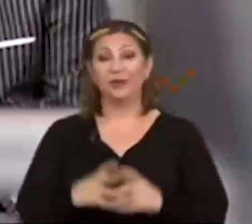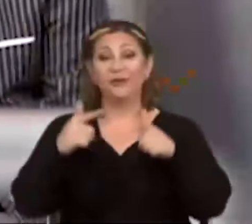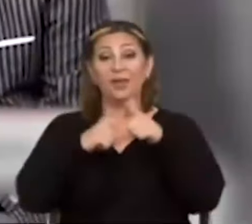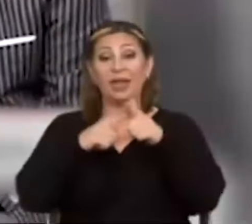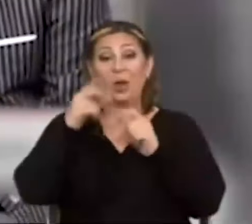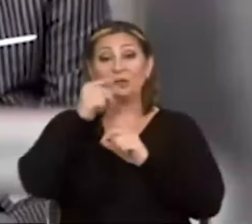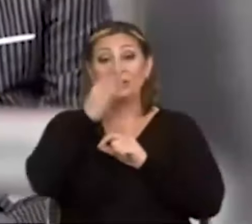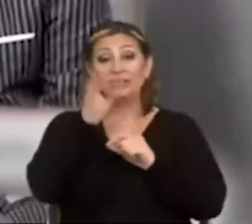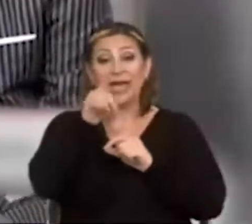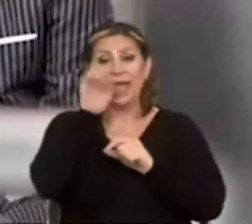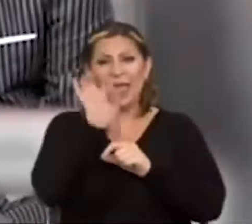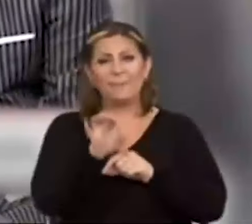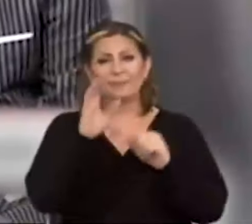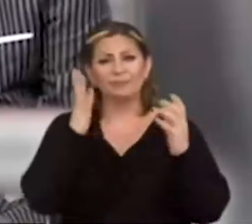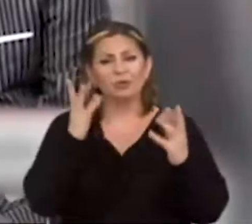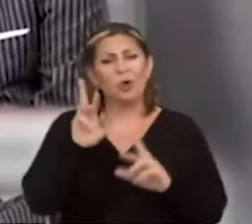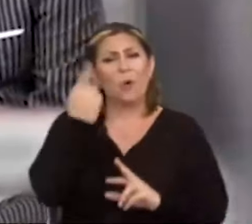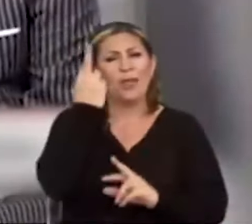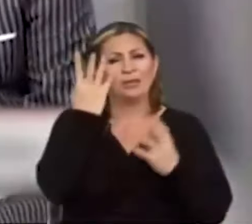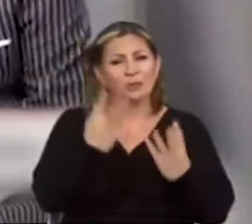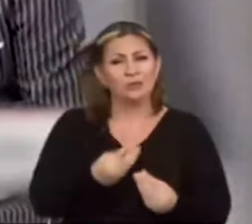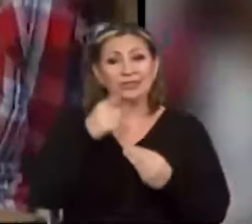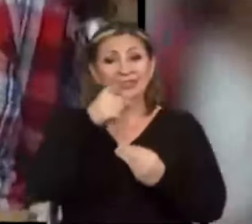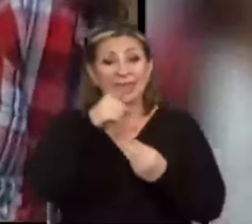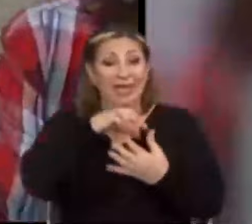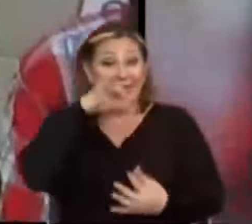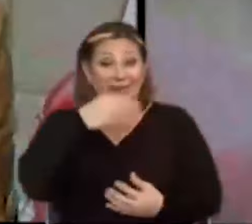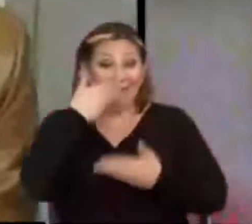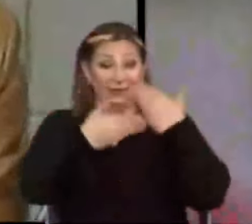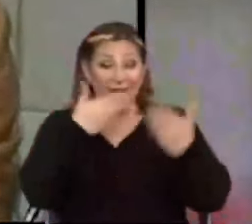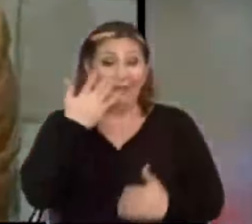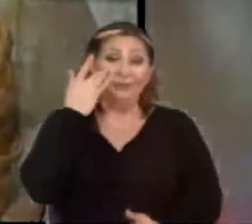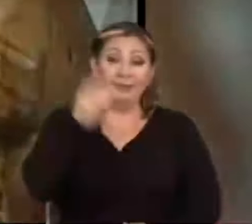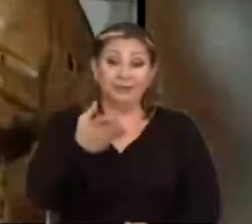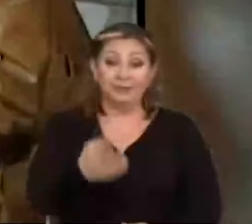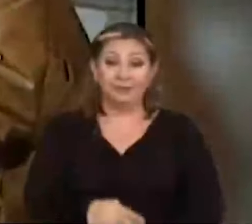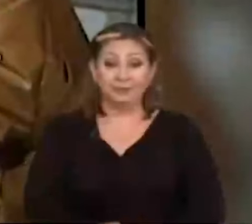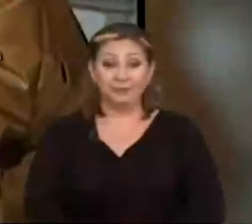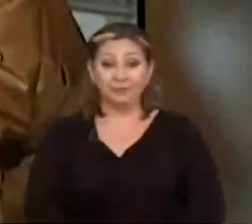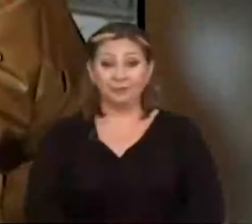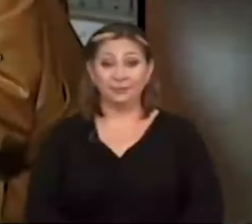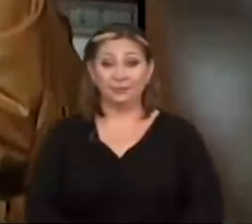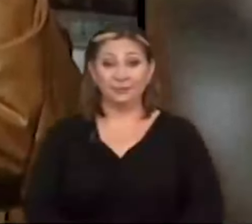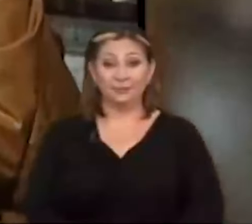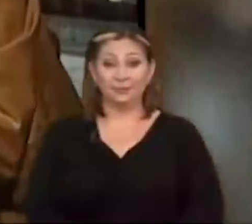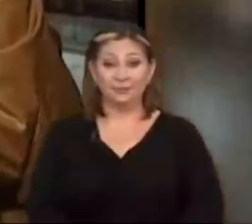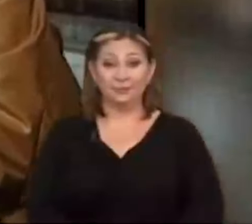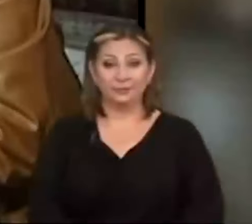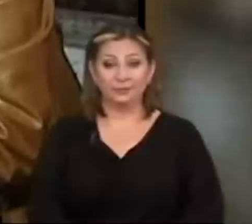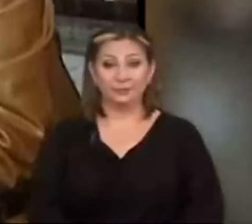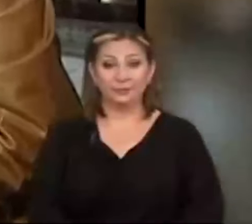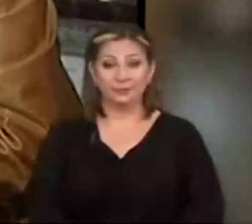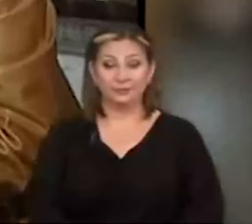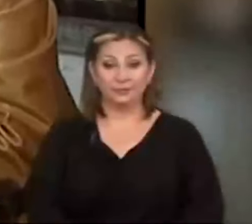Faik Öztürk sana karşı hep aşırı derecede romantik oldu. Sana olan hitaplarından belli oluyordu bu. Hadi pehlivanım otur bir daha.